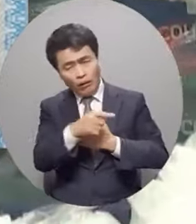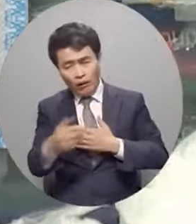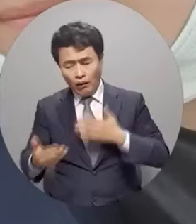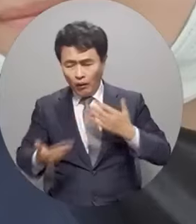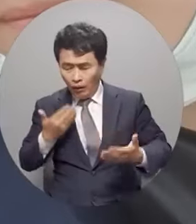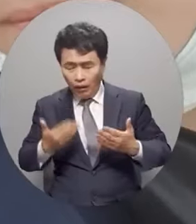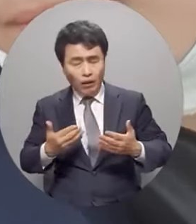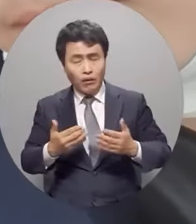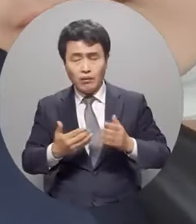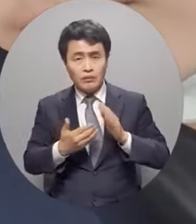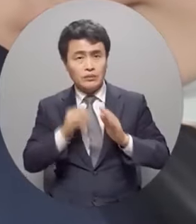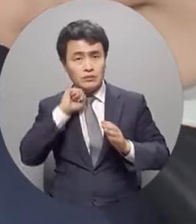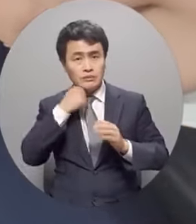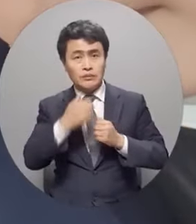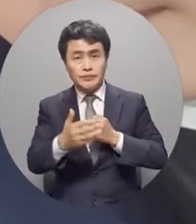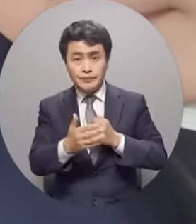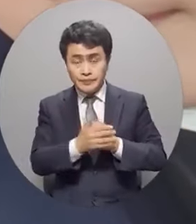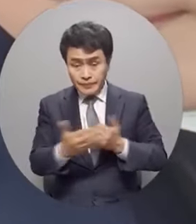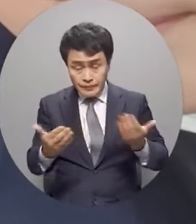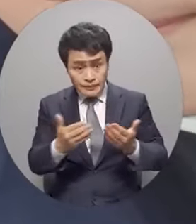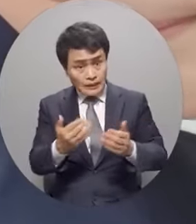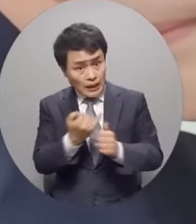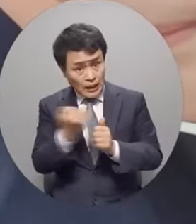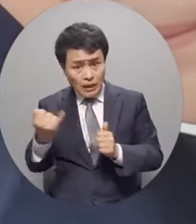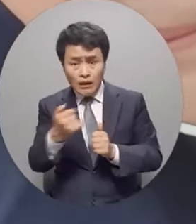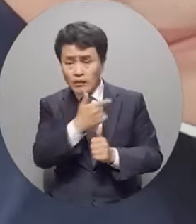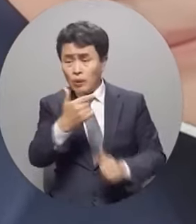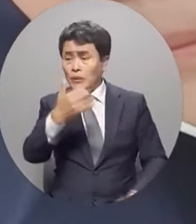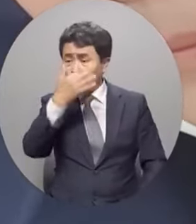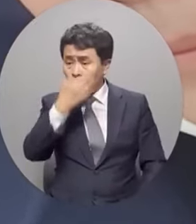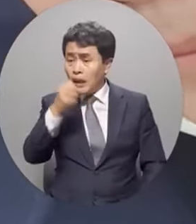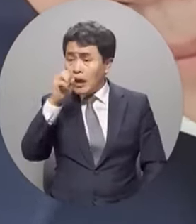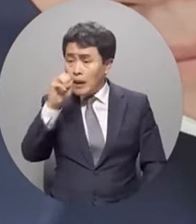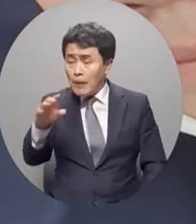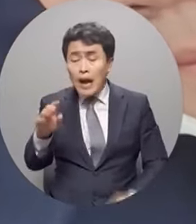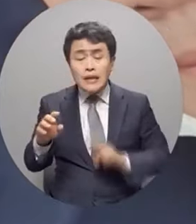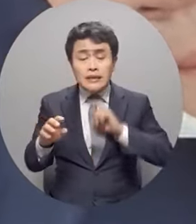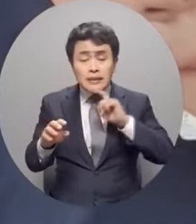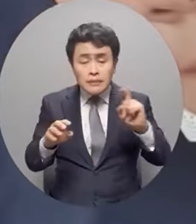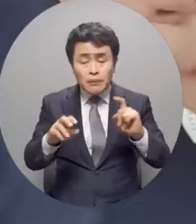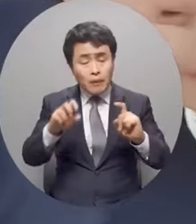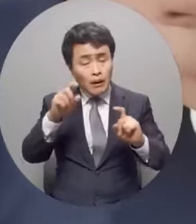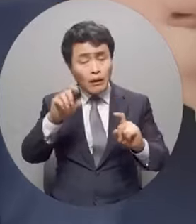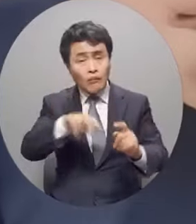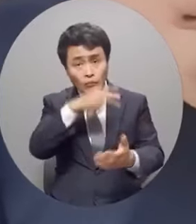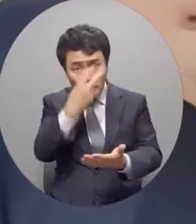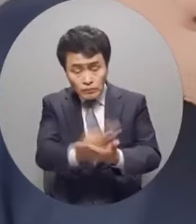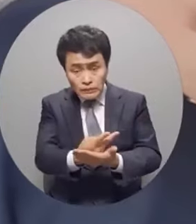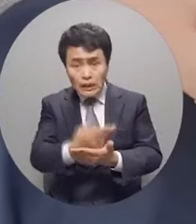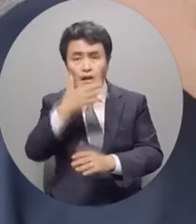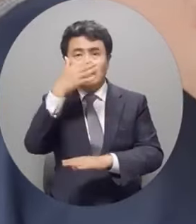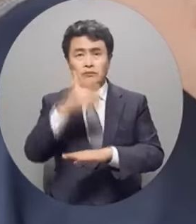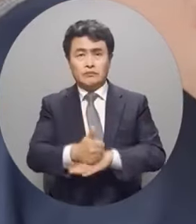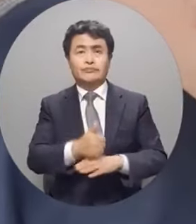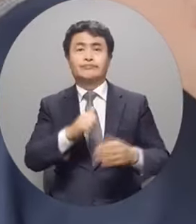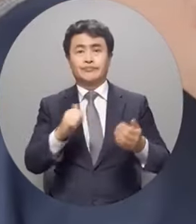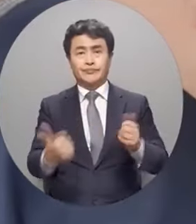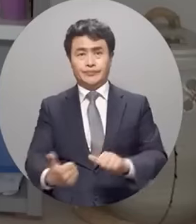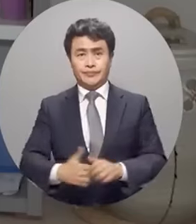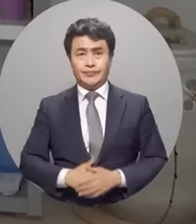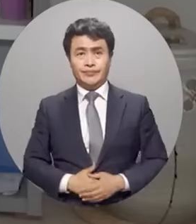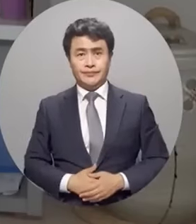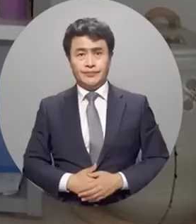못했습니다. 작업대에 있던 아내에게 너무 힘들다고 말한 지 10분 만에 쓰러졌고 끝내 목숨을